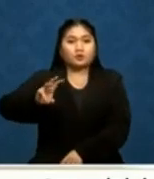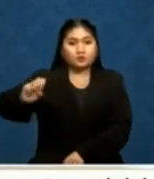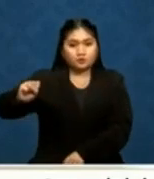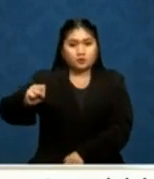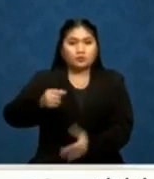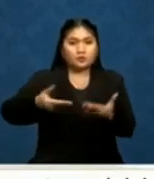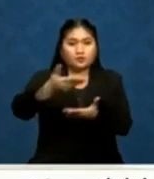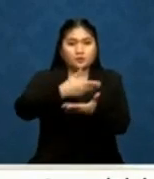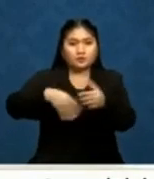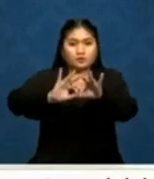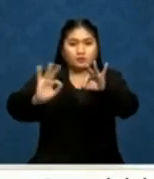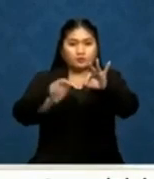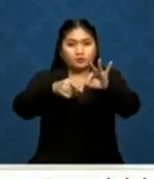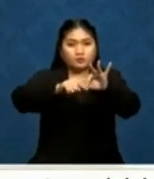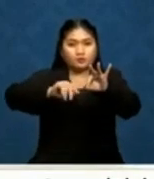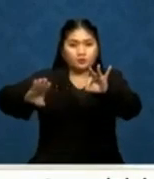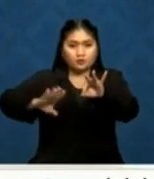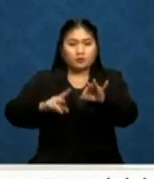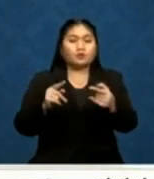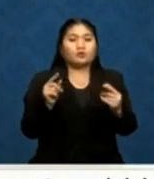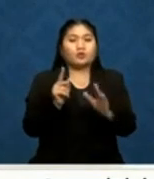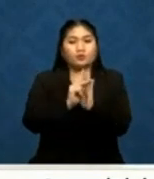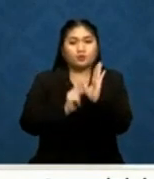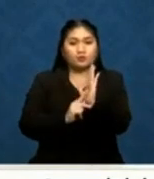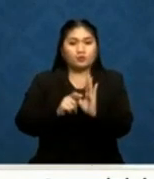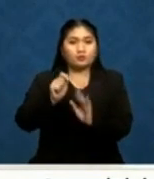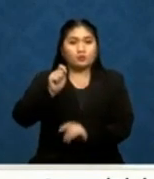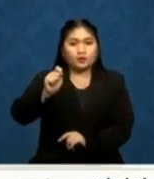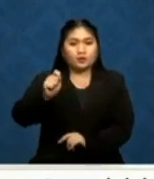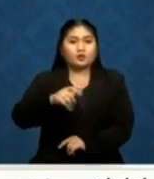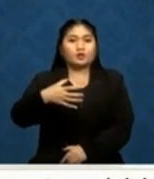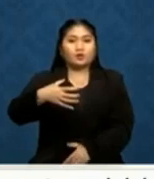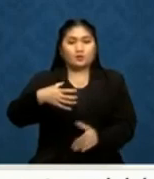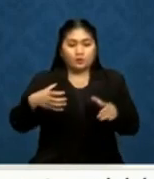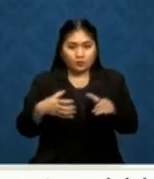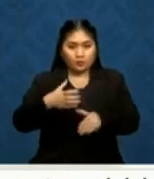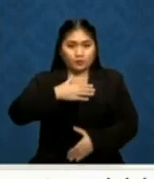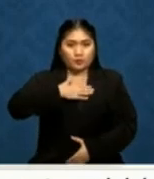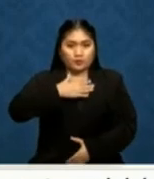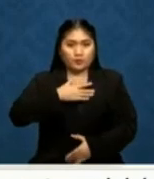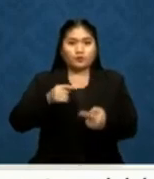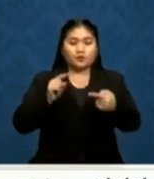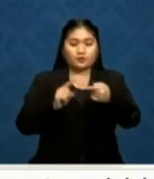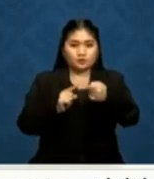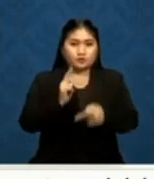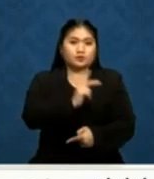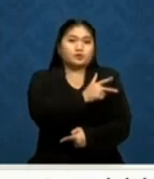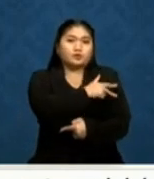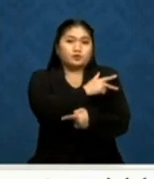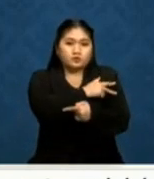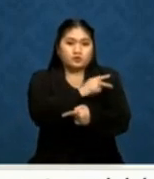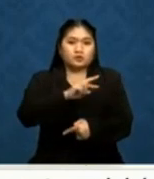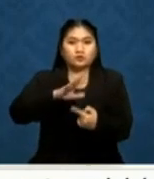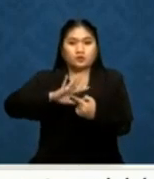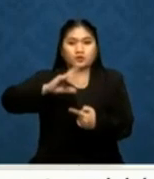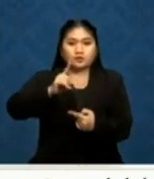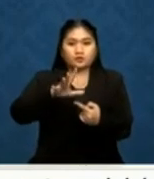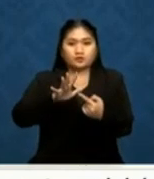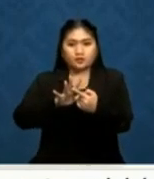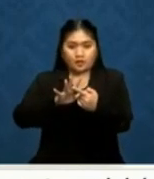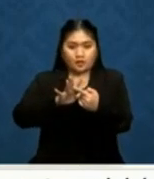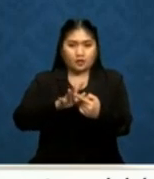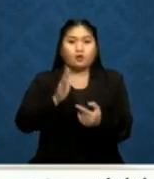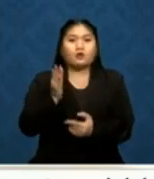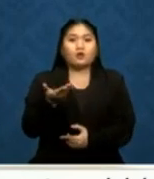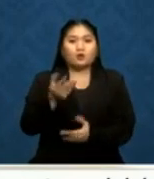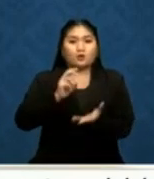ญญัติแก้ไขเพิ่มเติมประมวลกฎหมายอาญาในสัดส่วนของพรรคประชาธิปัตย์1ท่านคือท่านดร.รัชดาธนาดิเรกขอผู้รับรองด้วย